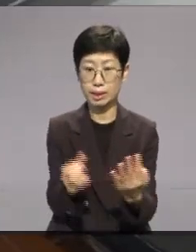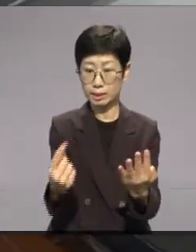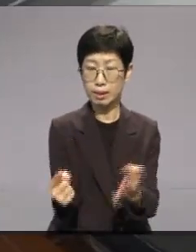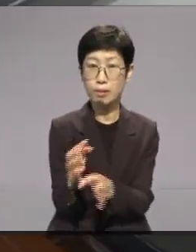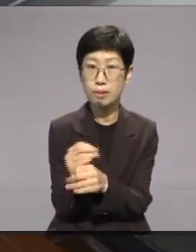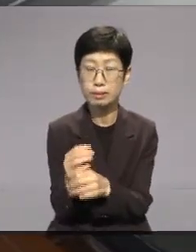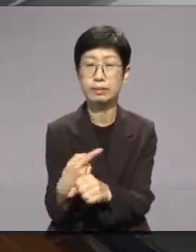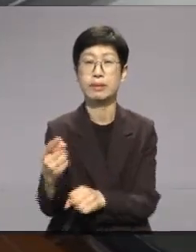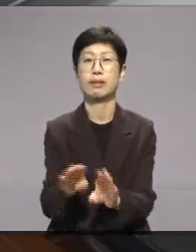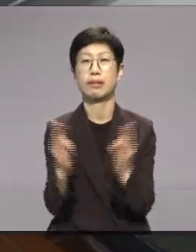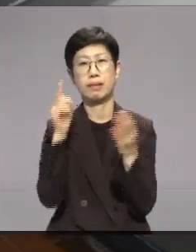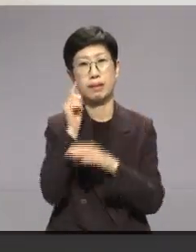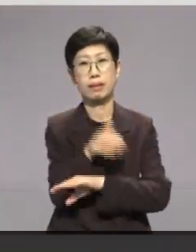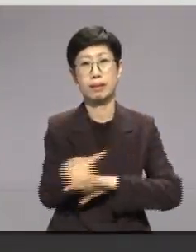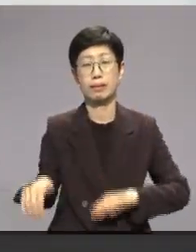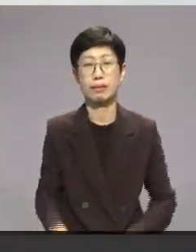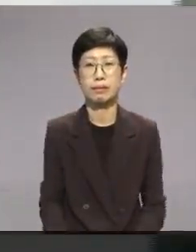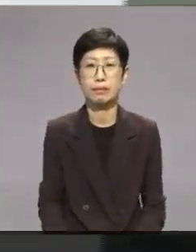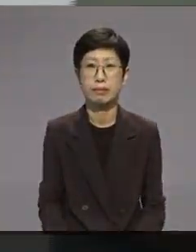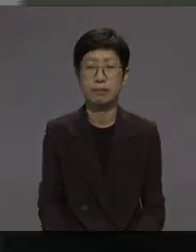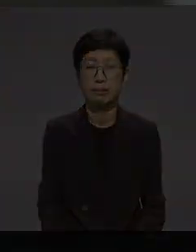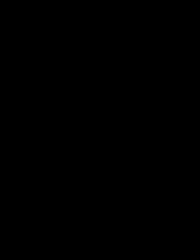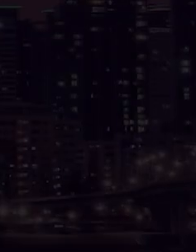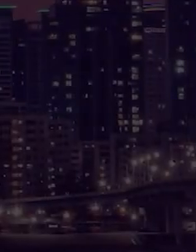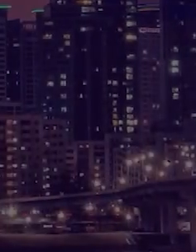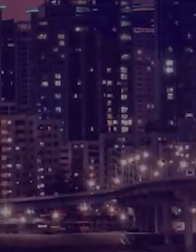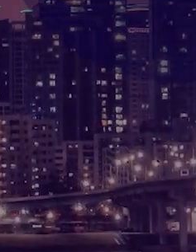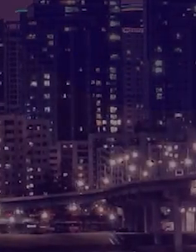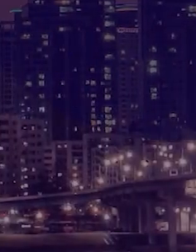내년 문을 열 전망입니다 OBS 뉴스